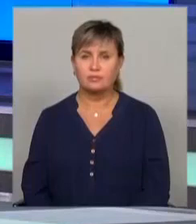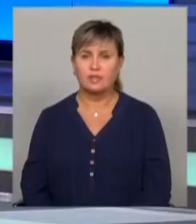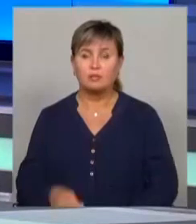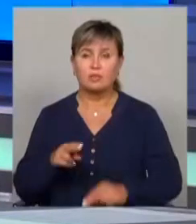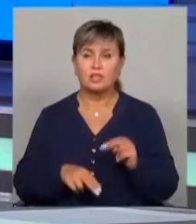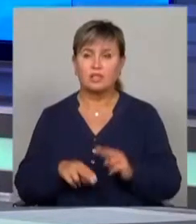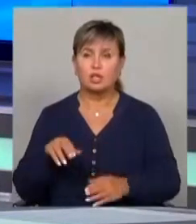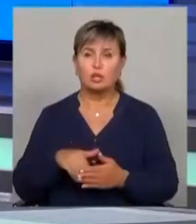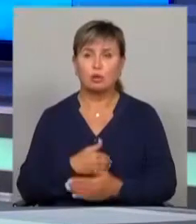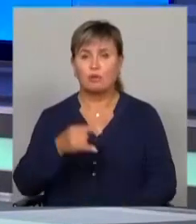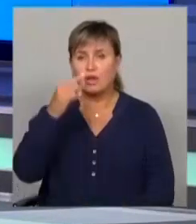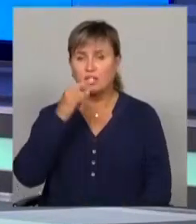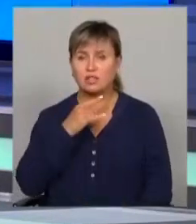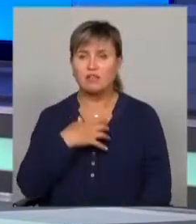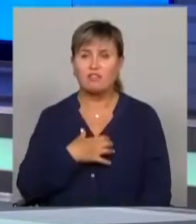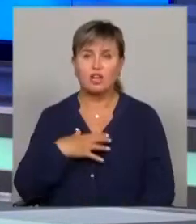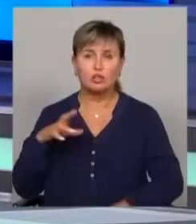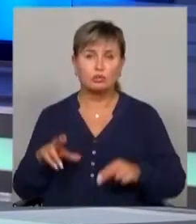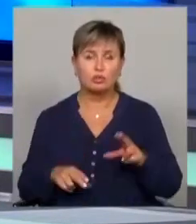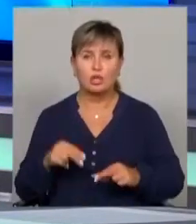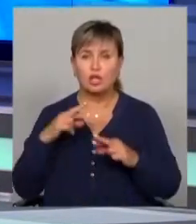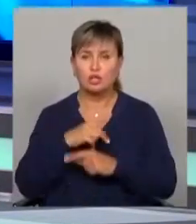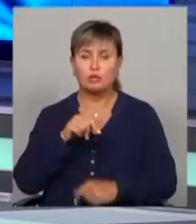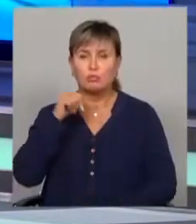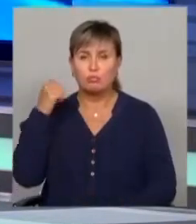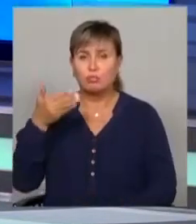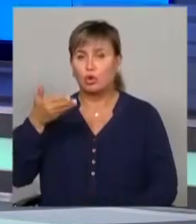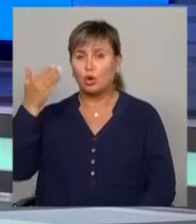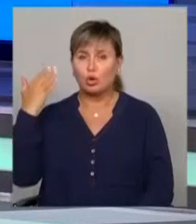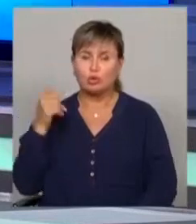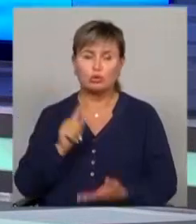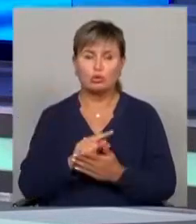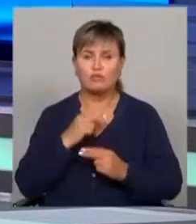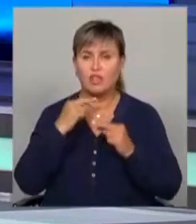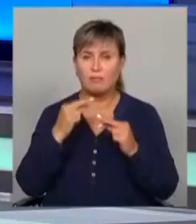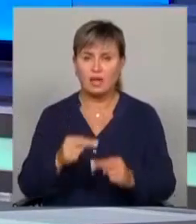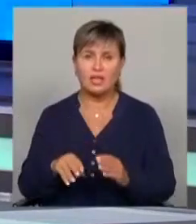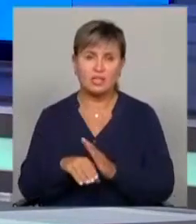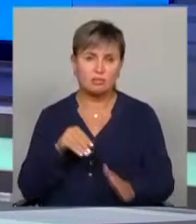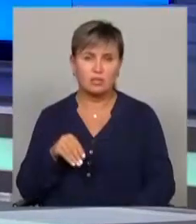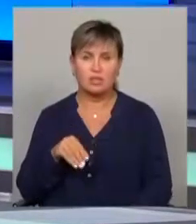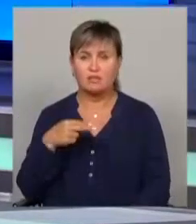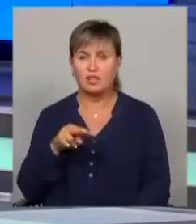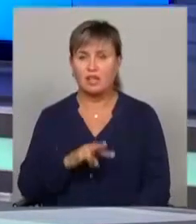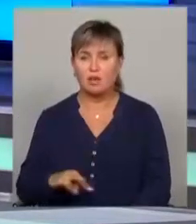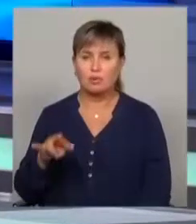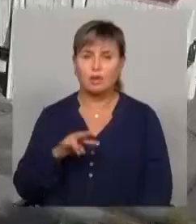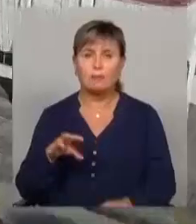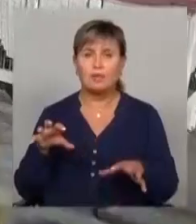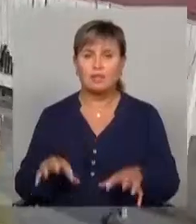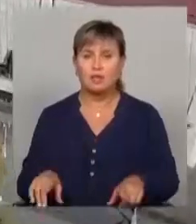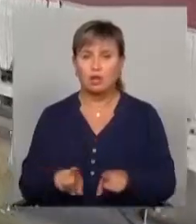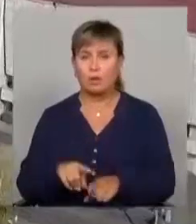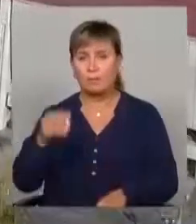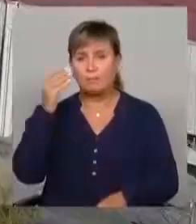строительстве нового Казахстана важно учесть ошибки прошлого, на что и должен обратить внимание избранный 20 ноября президент. Таким